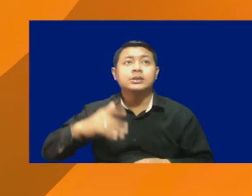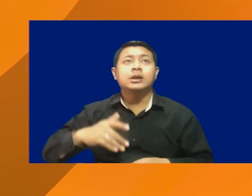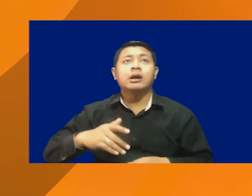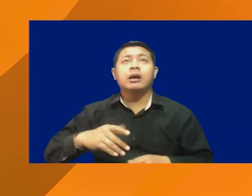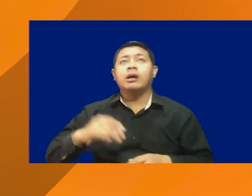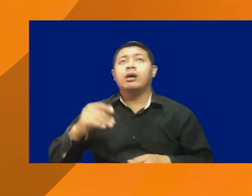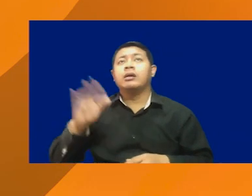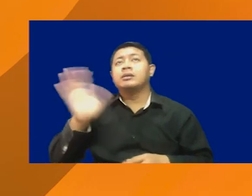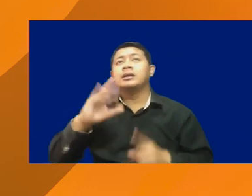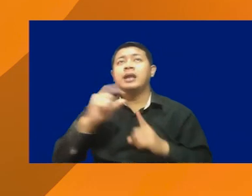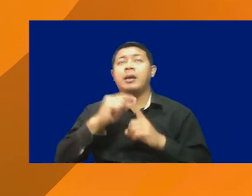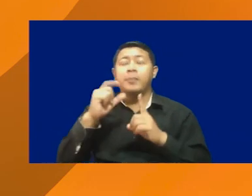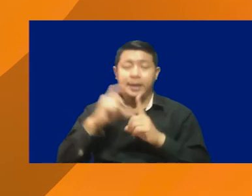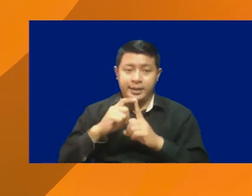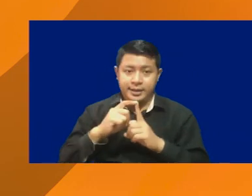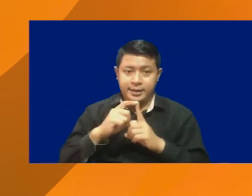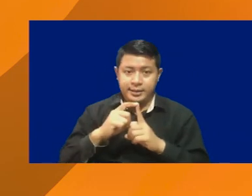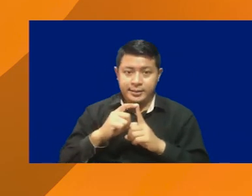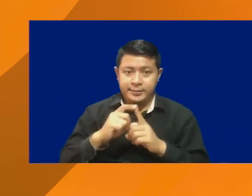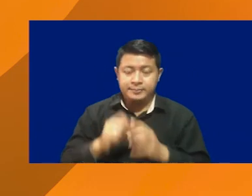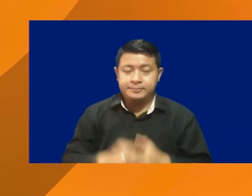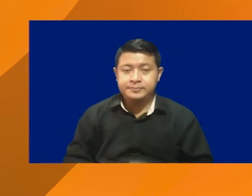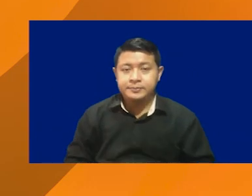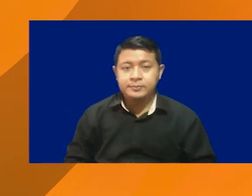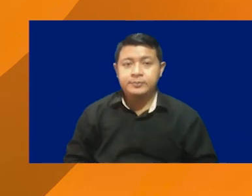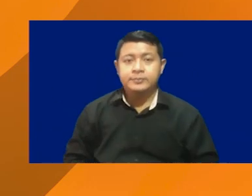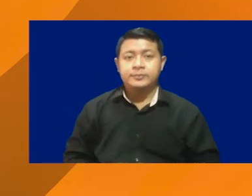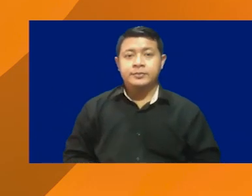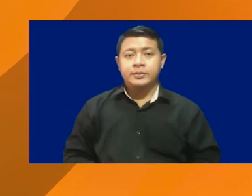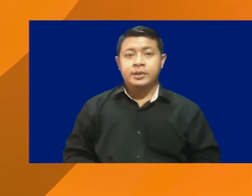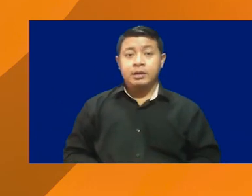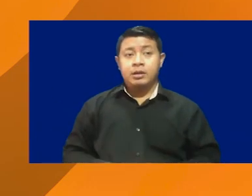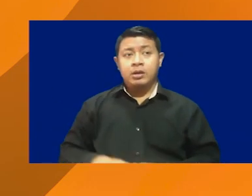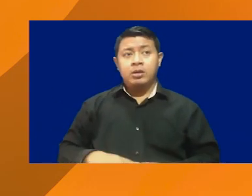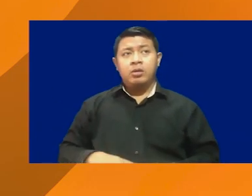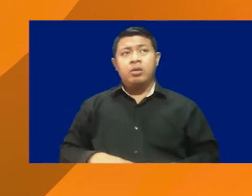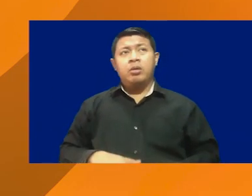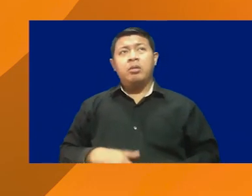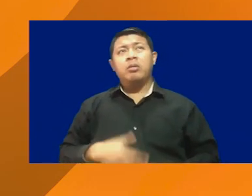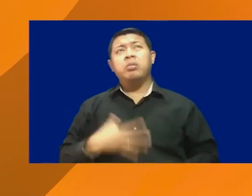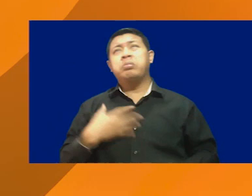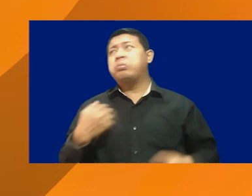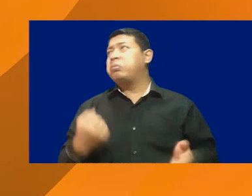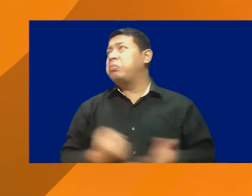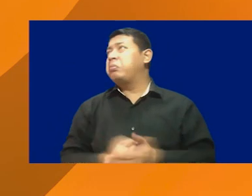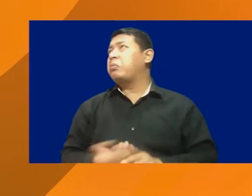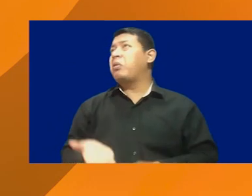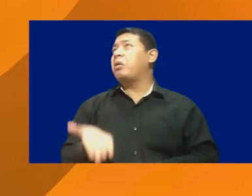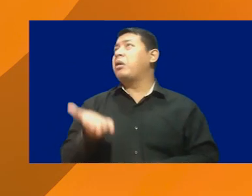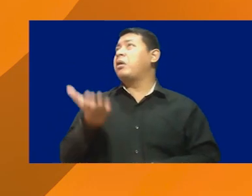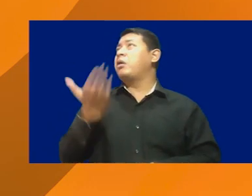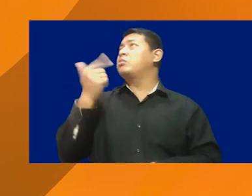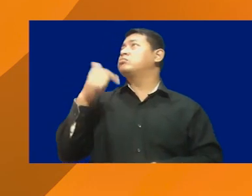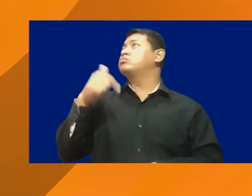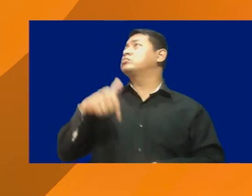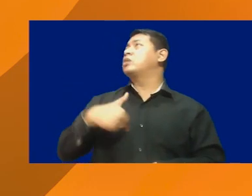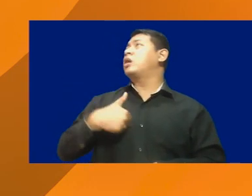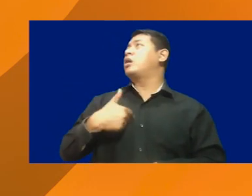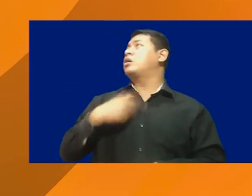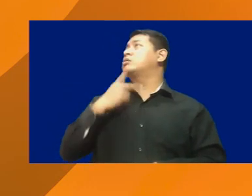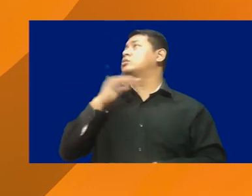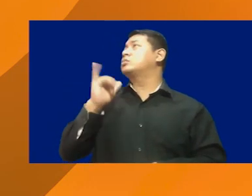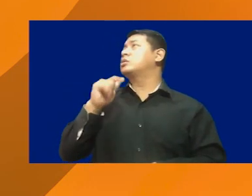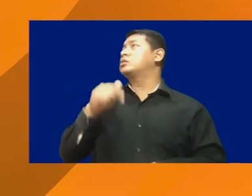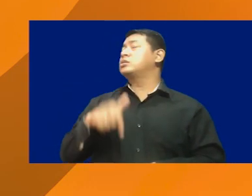Akibatnya orang dewasa atau orang tua itu menjadi tidak pede lagi, kurang pede lagi. Karena seolah dia mengeluh kok hidup seperti ini